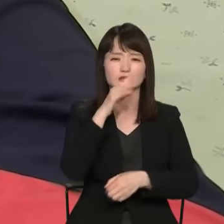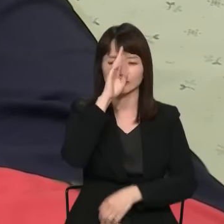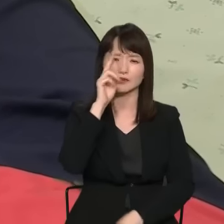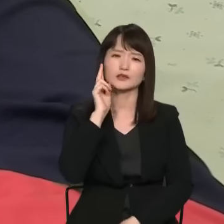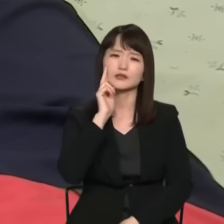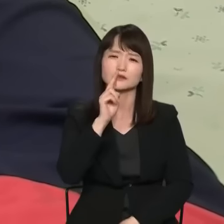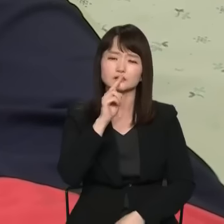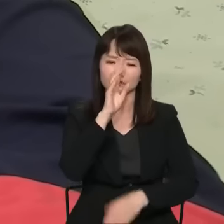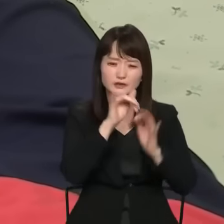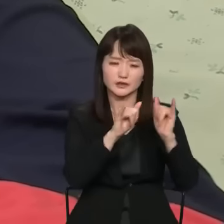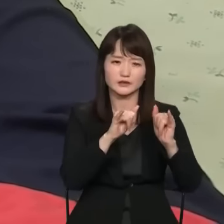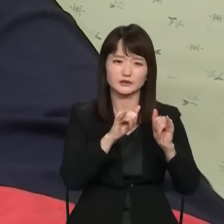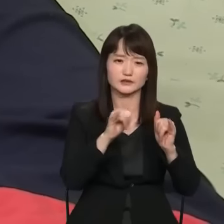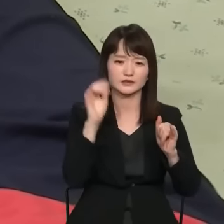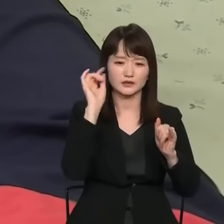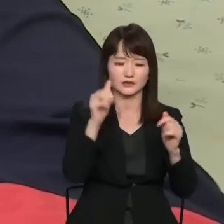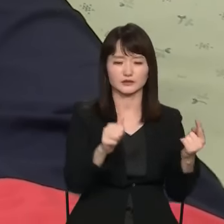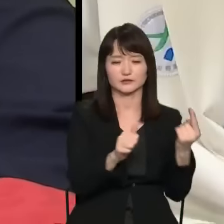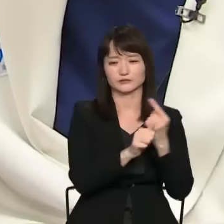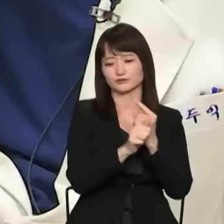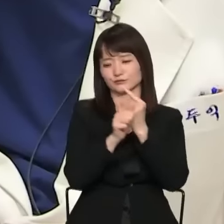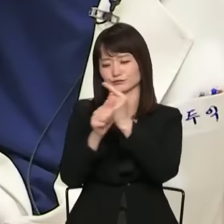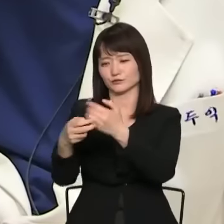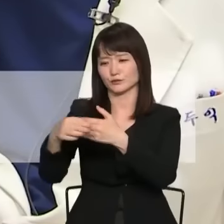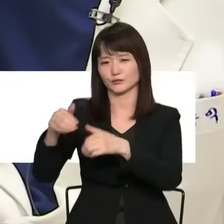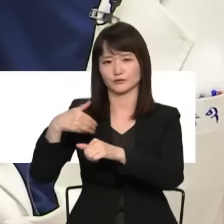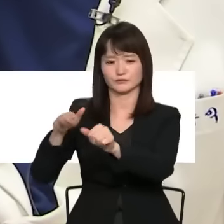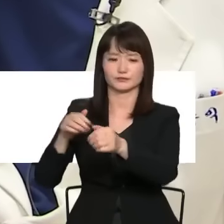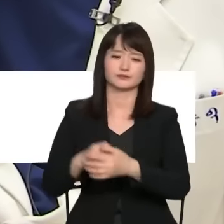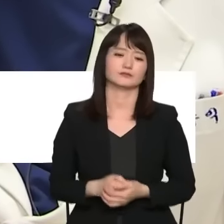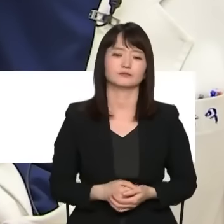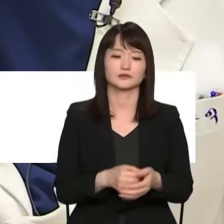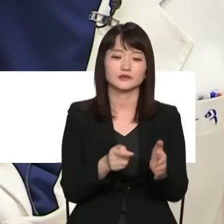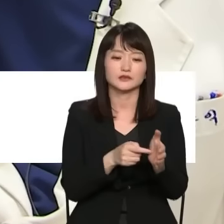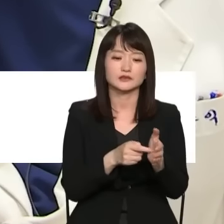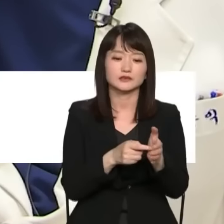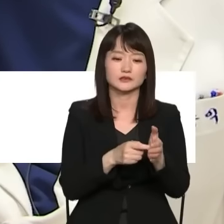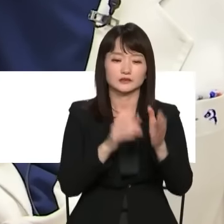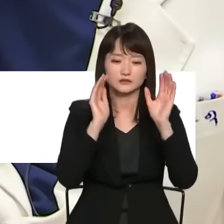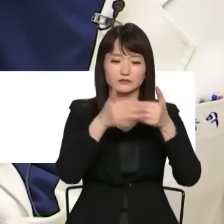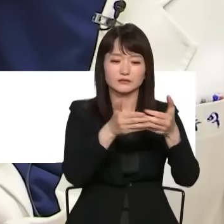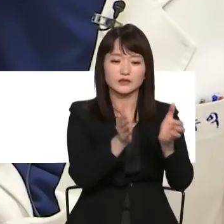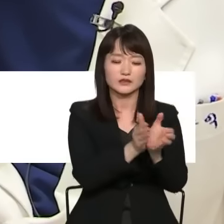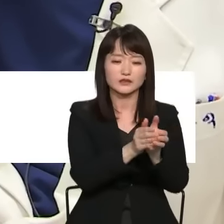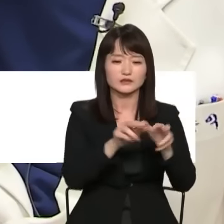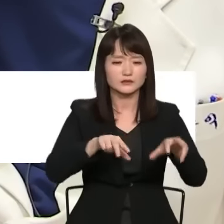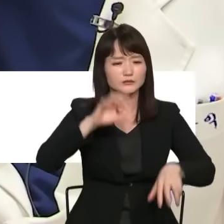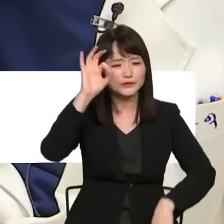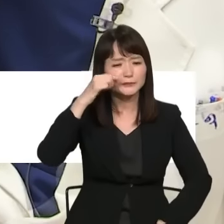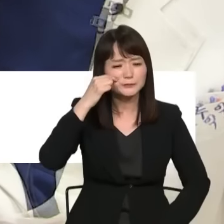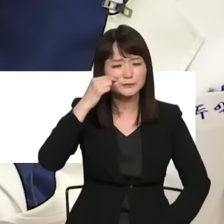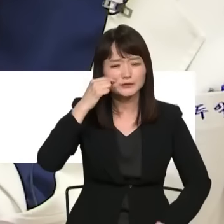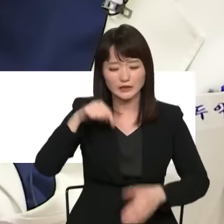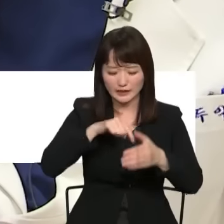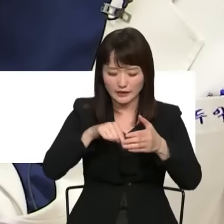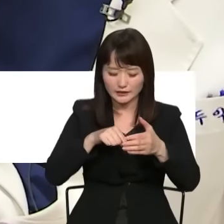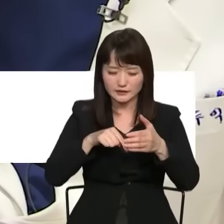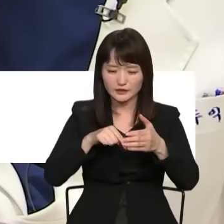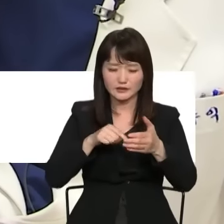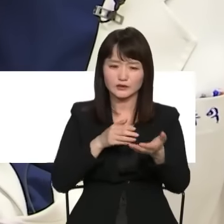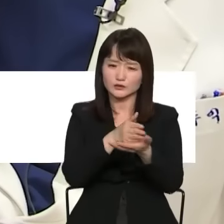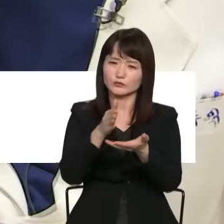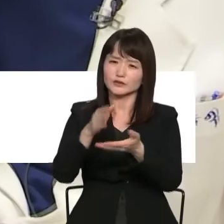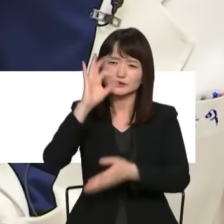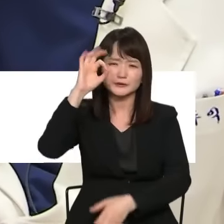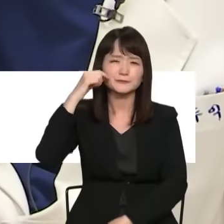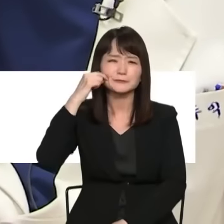헬기에 태워 인근 병원으로 보내야 합니다. 응급의학은 지금 우리 찾을 수 없고 또 내과도 찾을 수 없고 전문의가